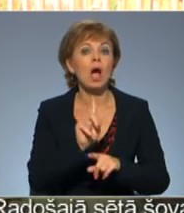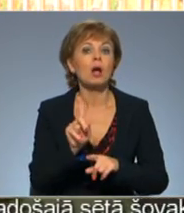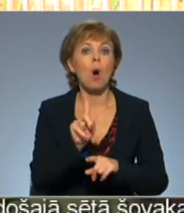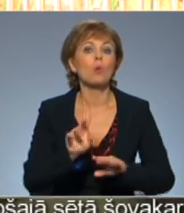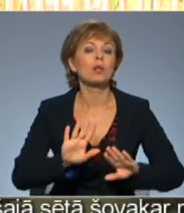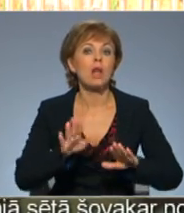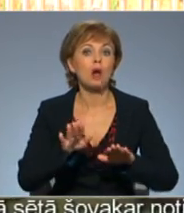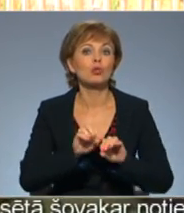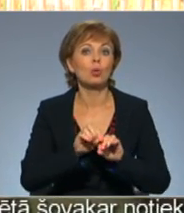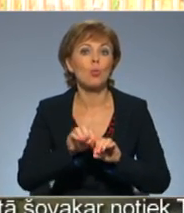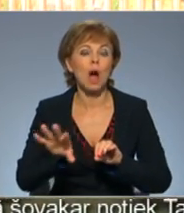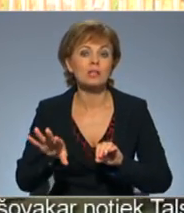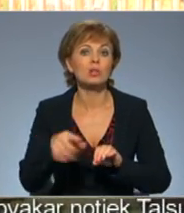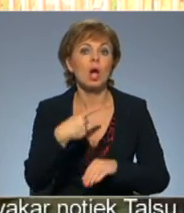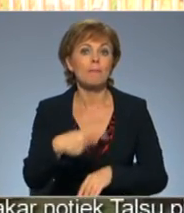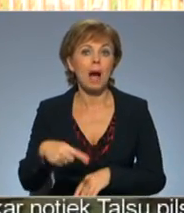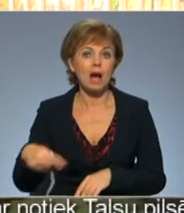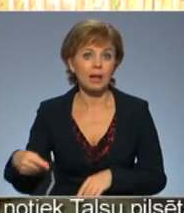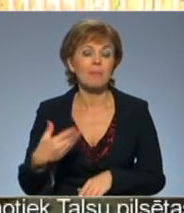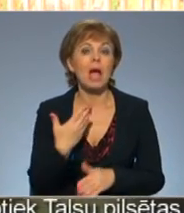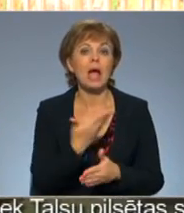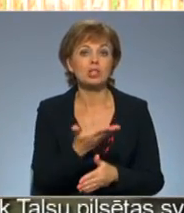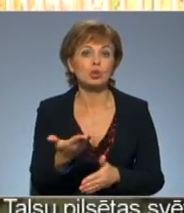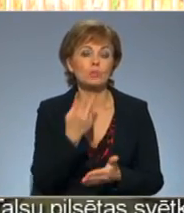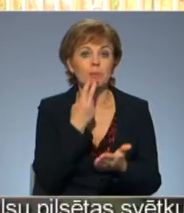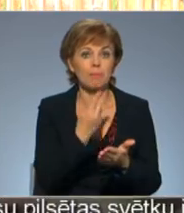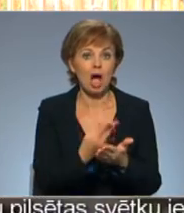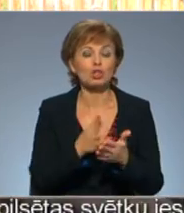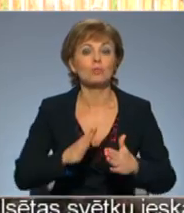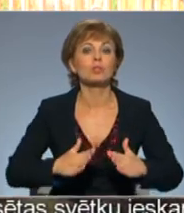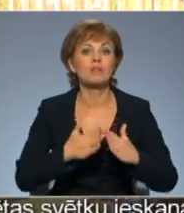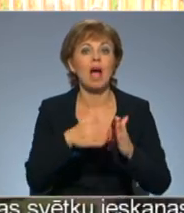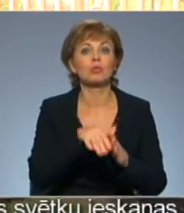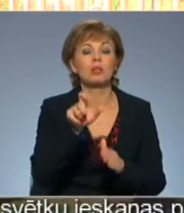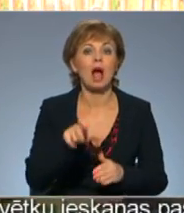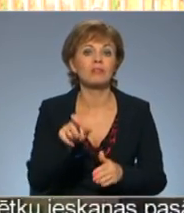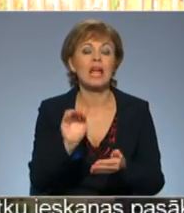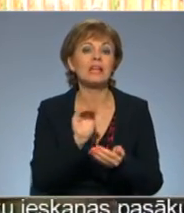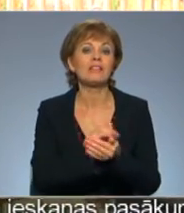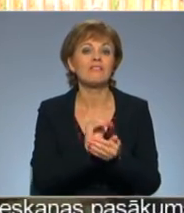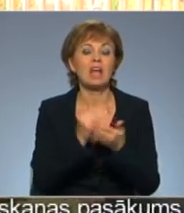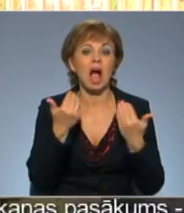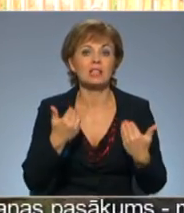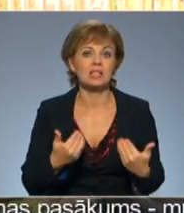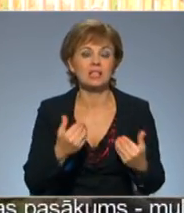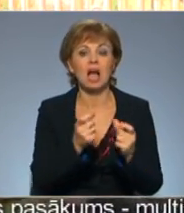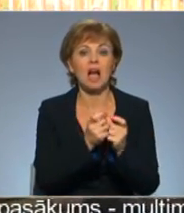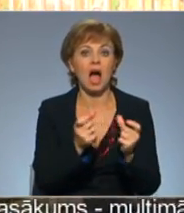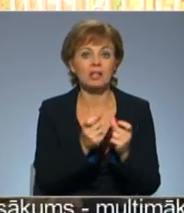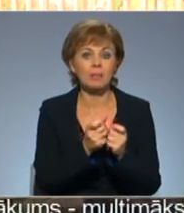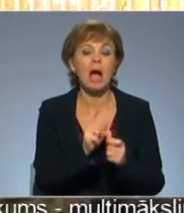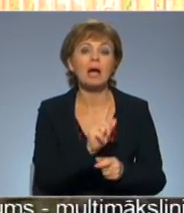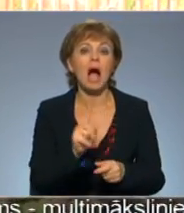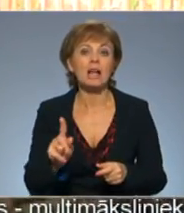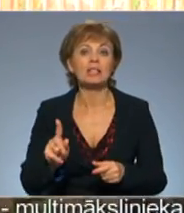kur noklīst no visiem pārējiem. Un es jums parādīšu, šādas būs svētku dalībnieku identifikācijas kartes. Un šeit katram